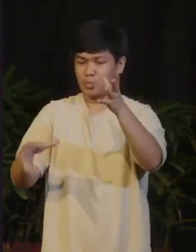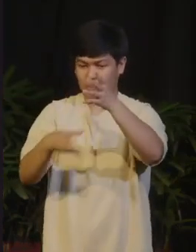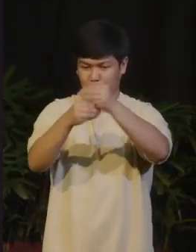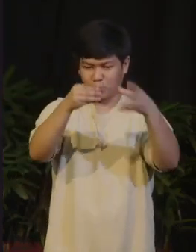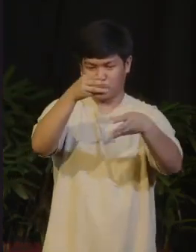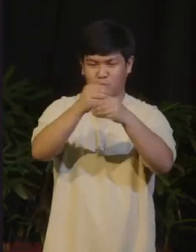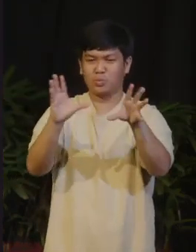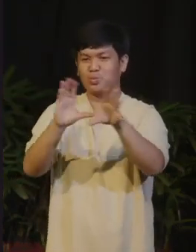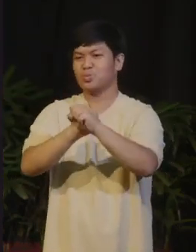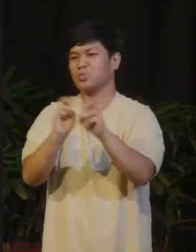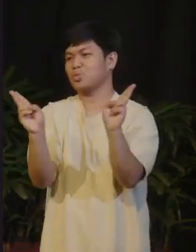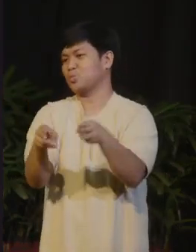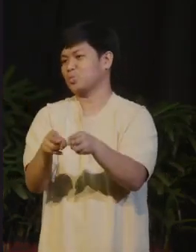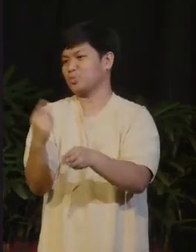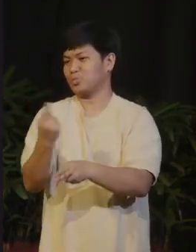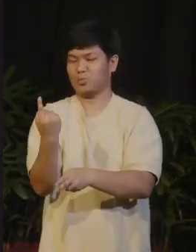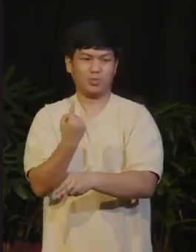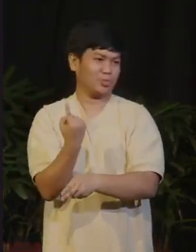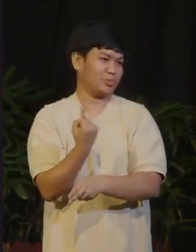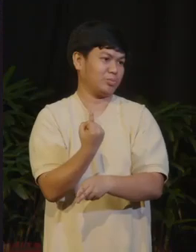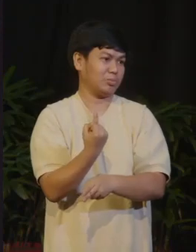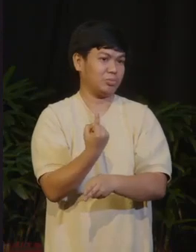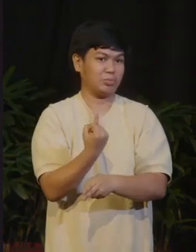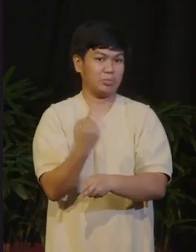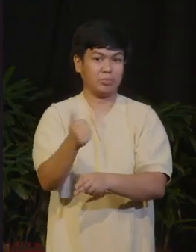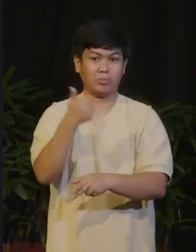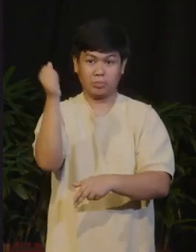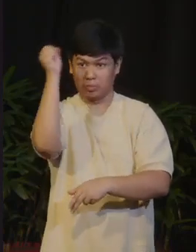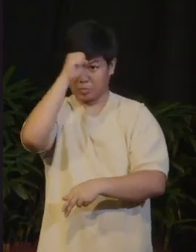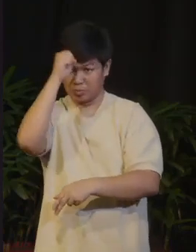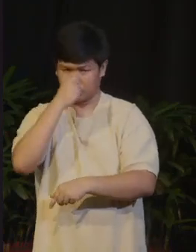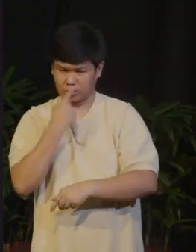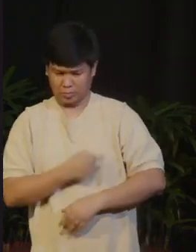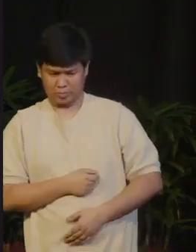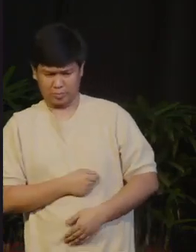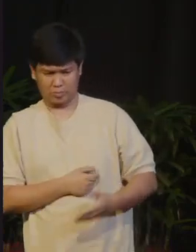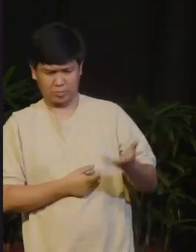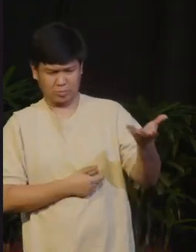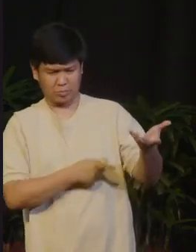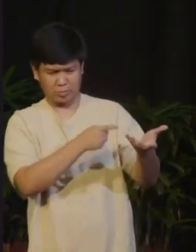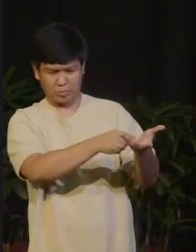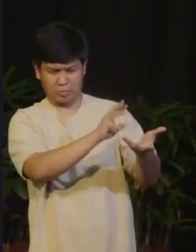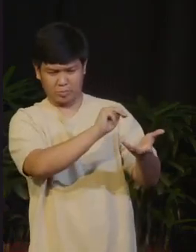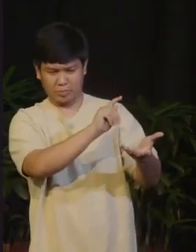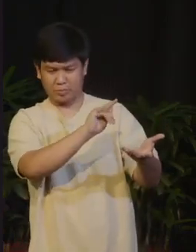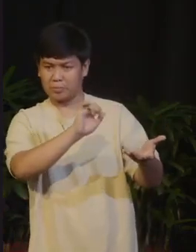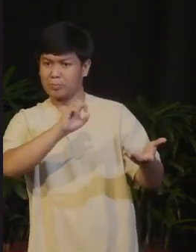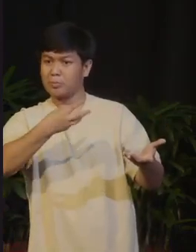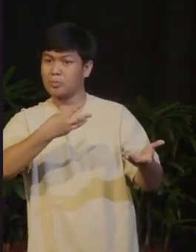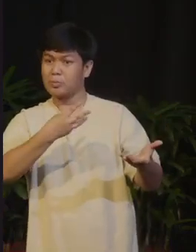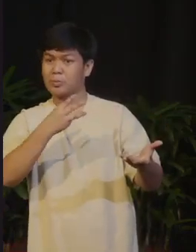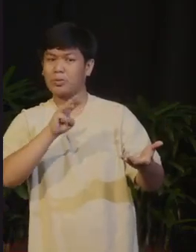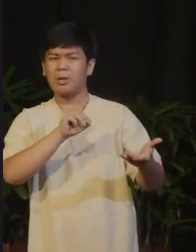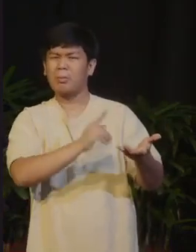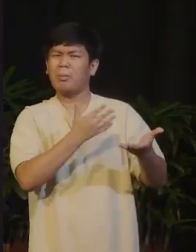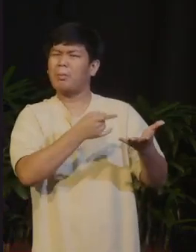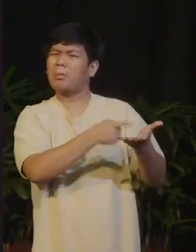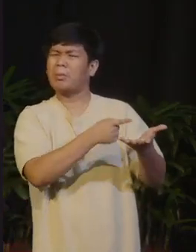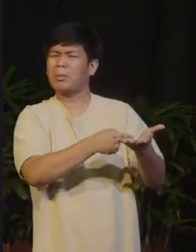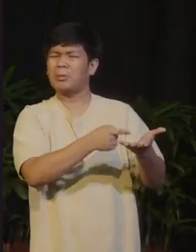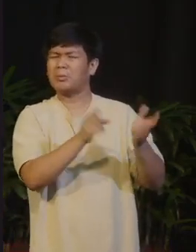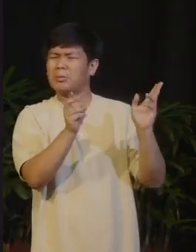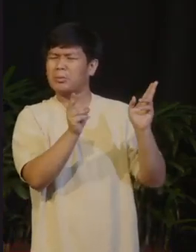naman ng iba, maaring ibang sermon nito ng ating Panginoon na ibinigay niya sa ibang lugar, ngunit